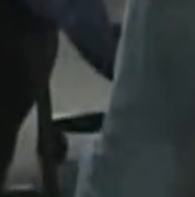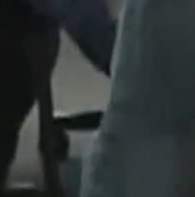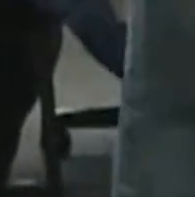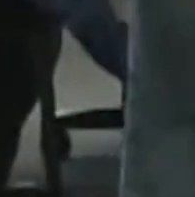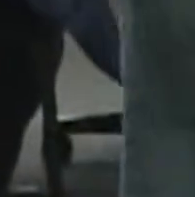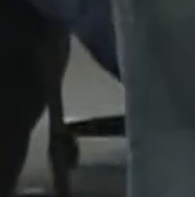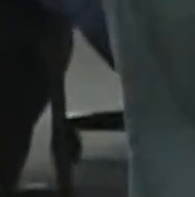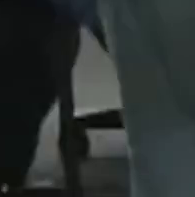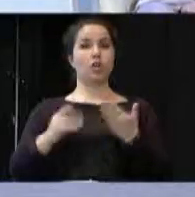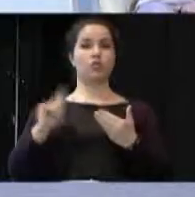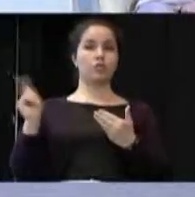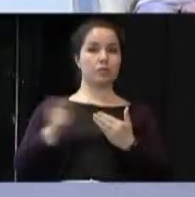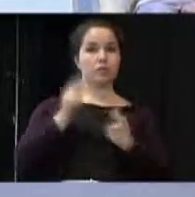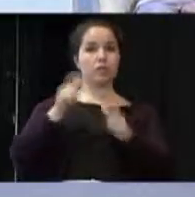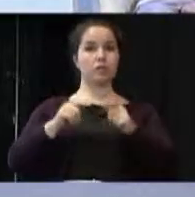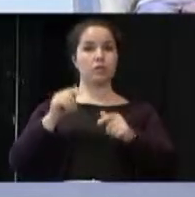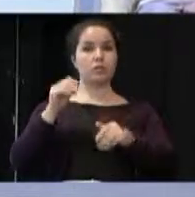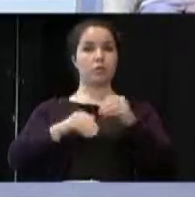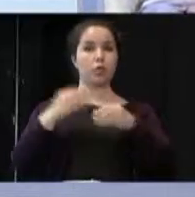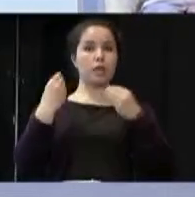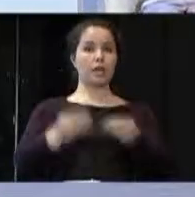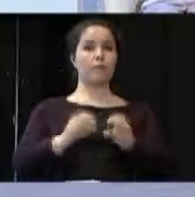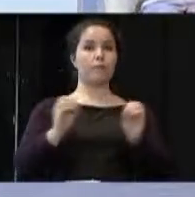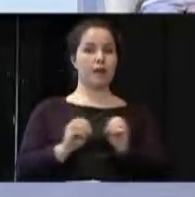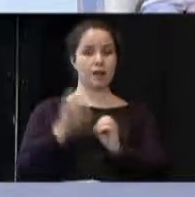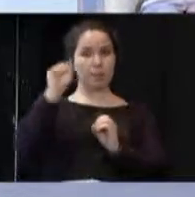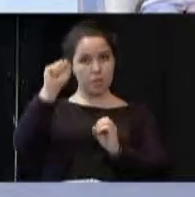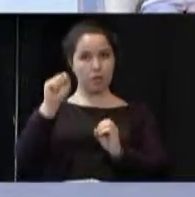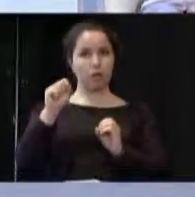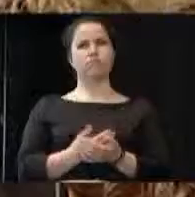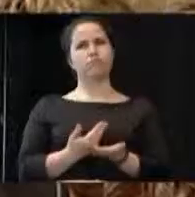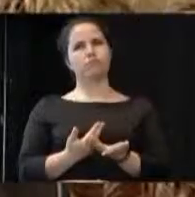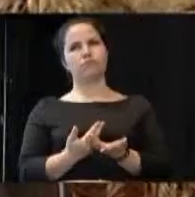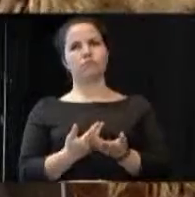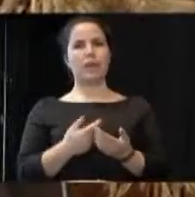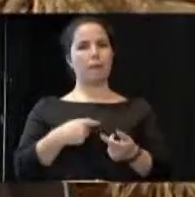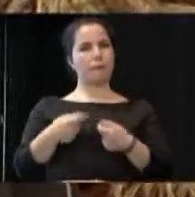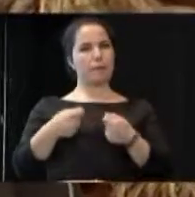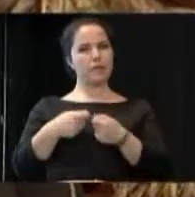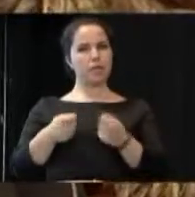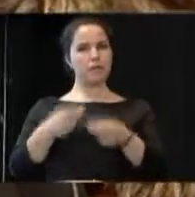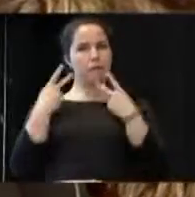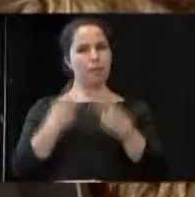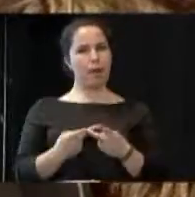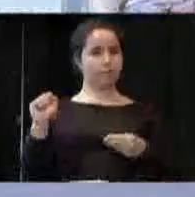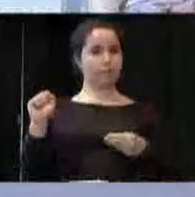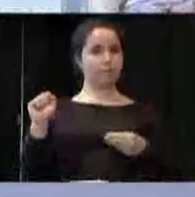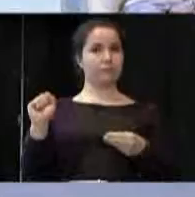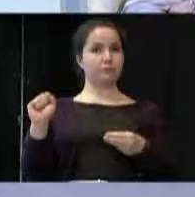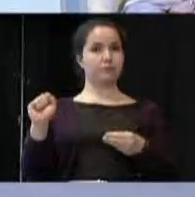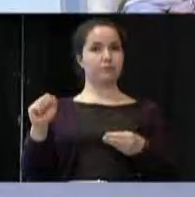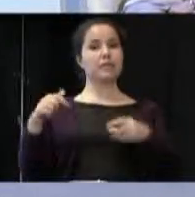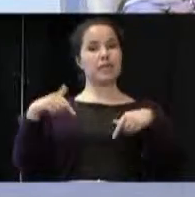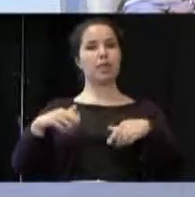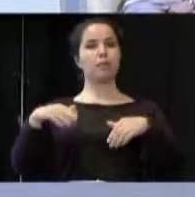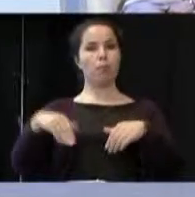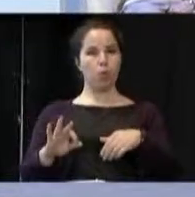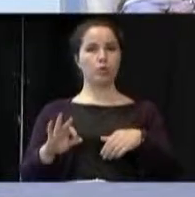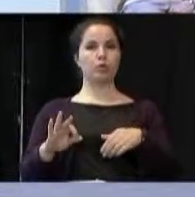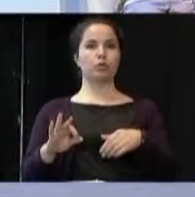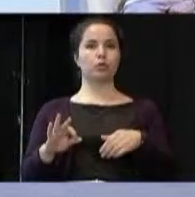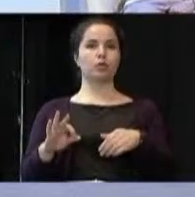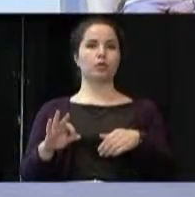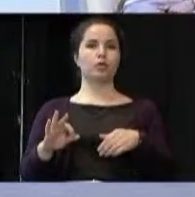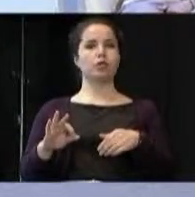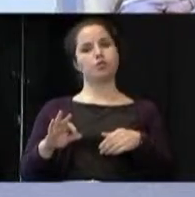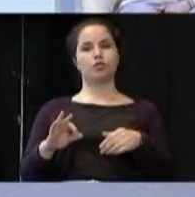si tepsia. Udhëz vota që të bëj platforma. Tani, kemi mundësin